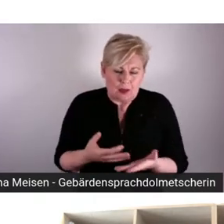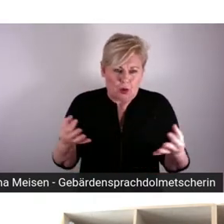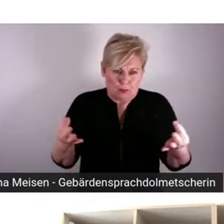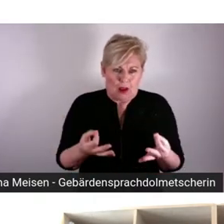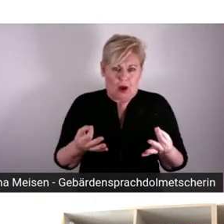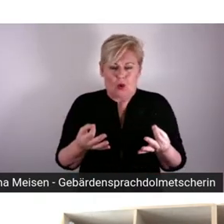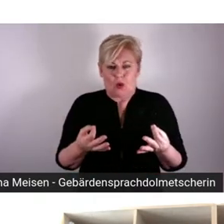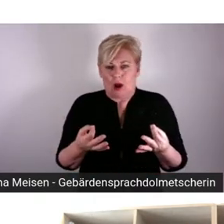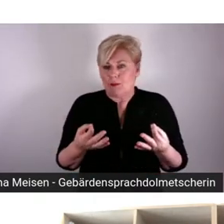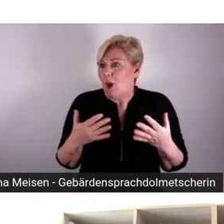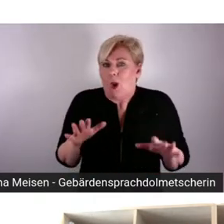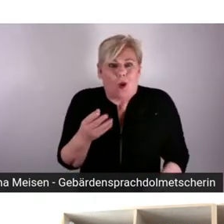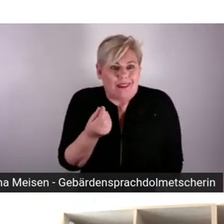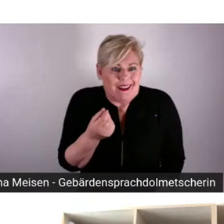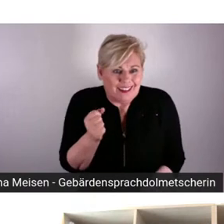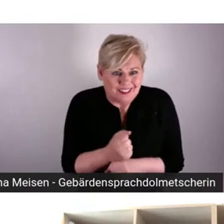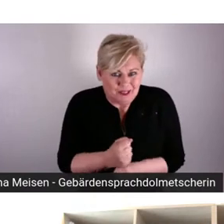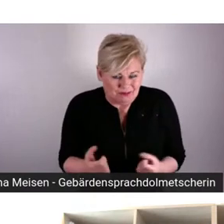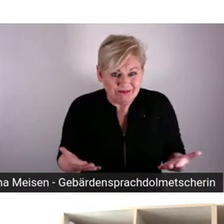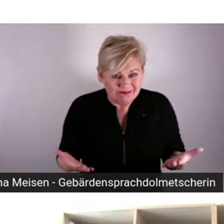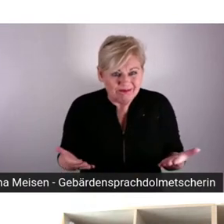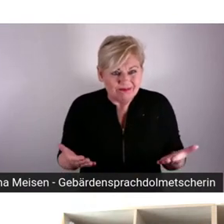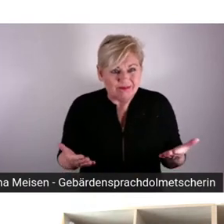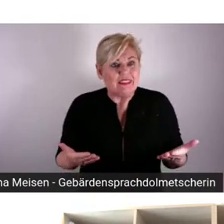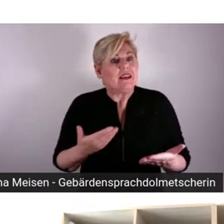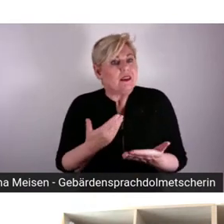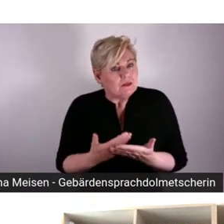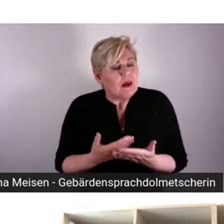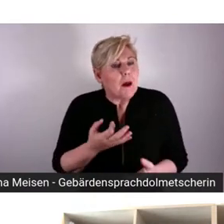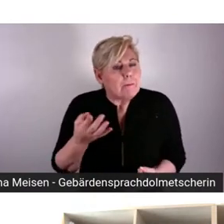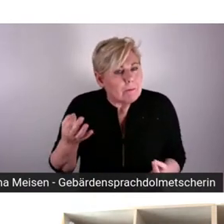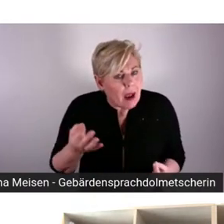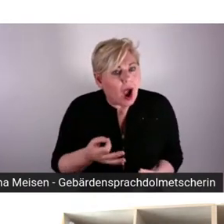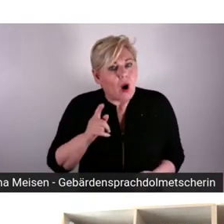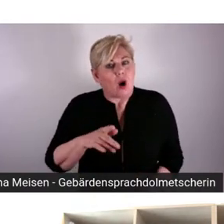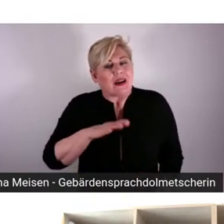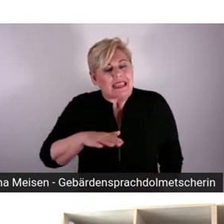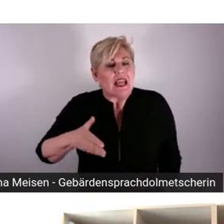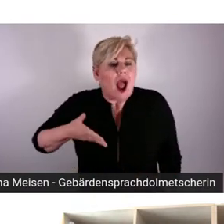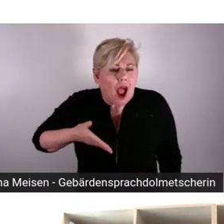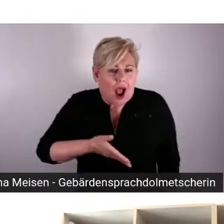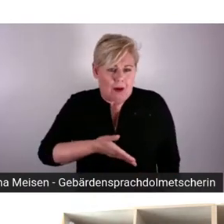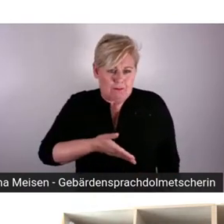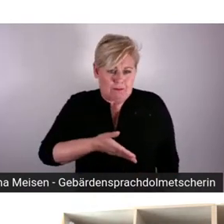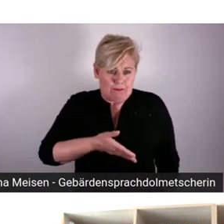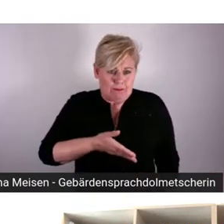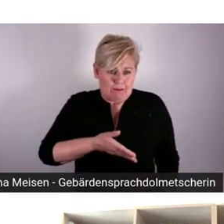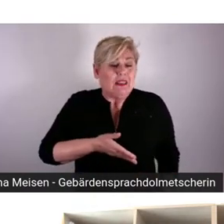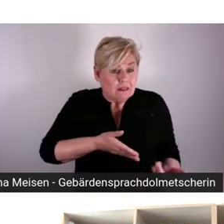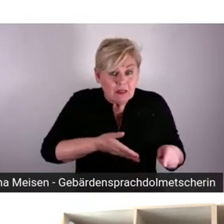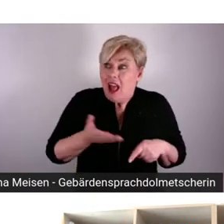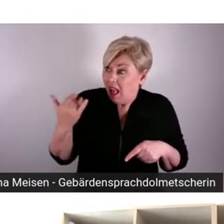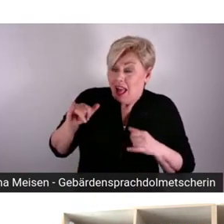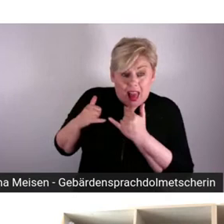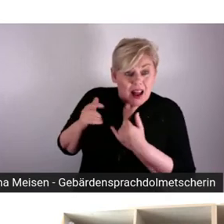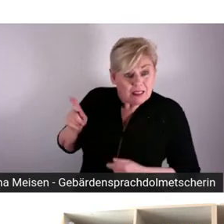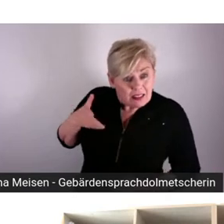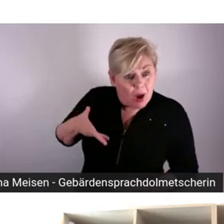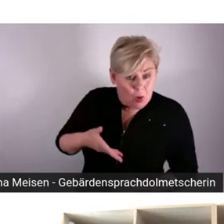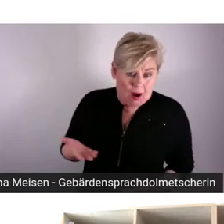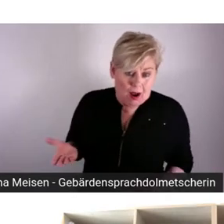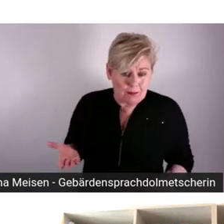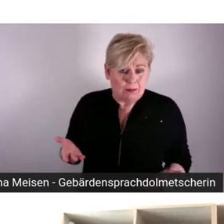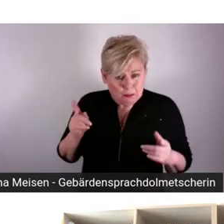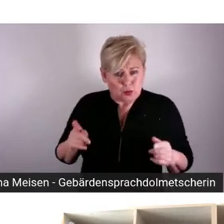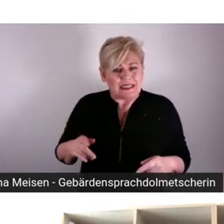Aber ohne Geld wird es nicht gehen und deswegen eben notwendig. Arme Kinder sind die Kinder armer Eltern. Das heißt, wir müssen den Niedriglohnsektor